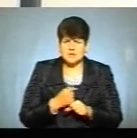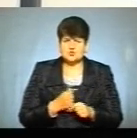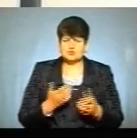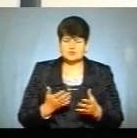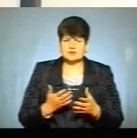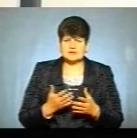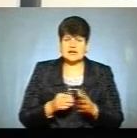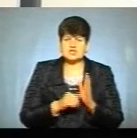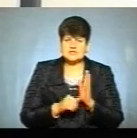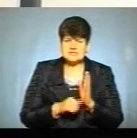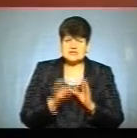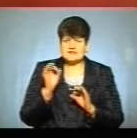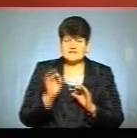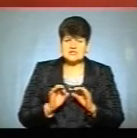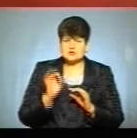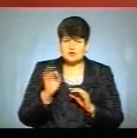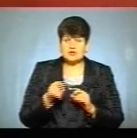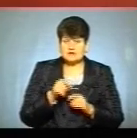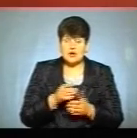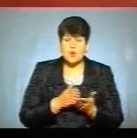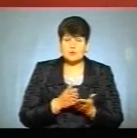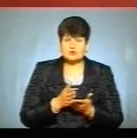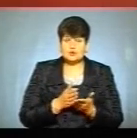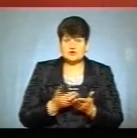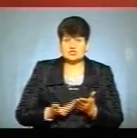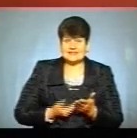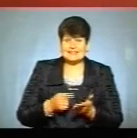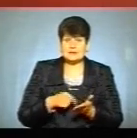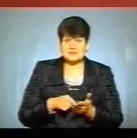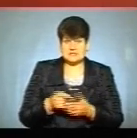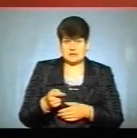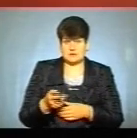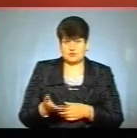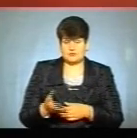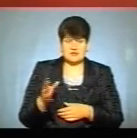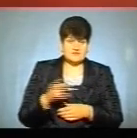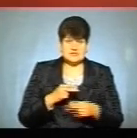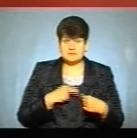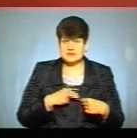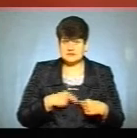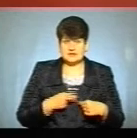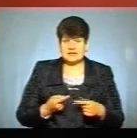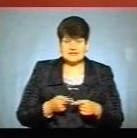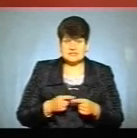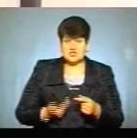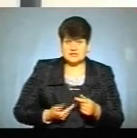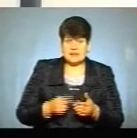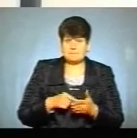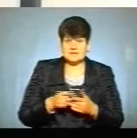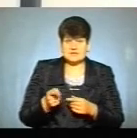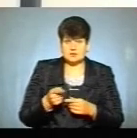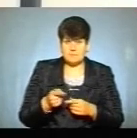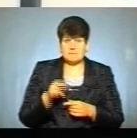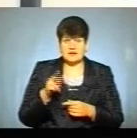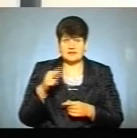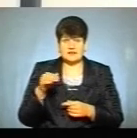на 60% вона обслуговує жителів міста Тернополя. Всі працівники – це є жителі міста Тернополя. ПДФО